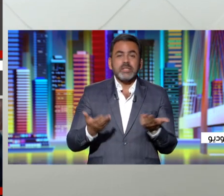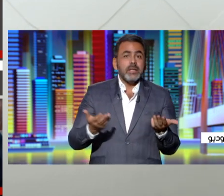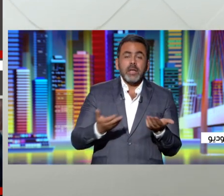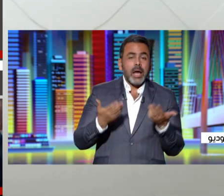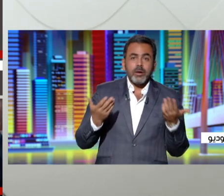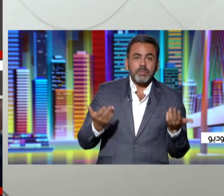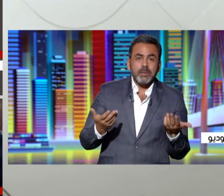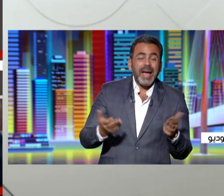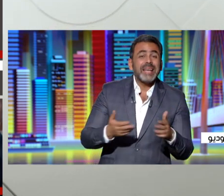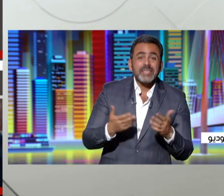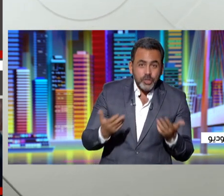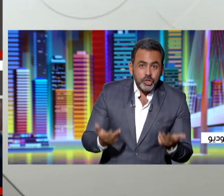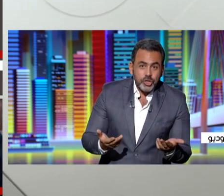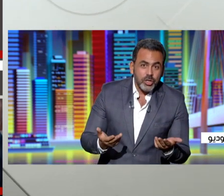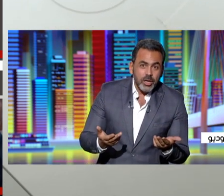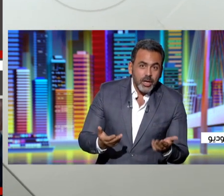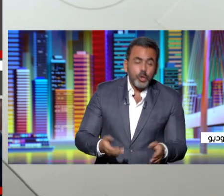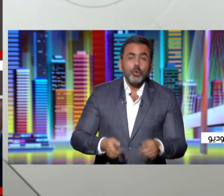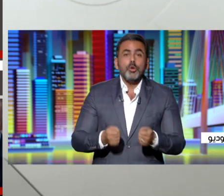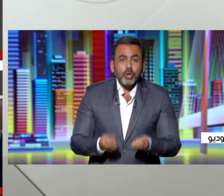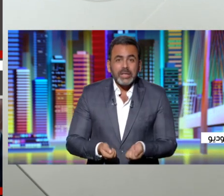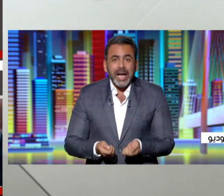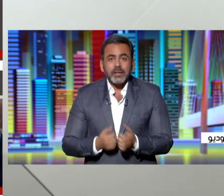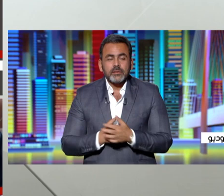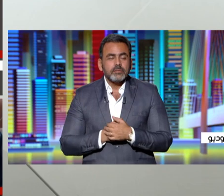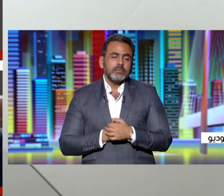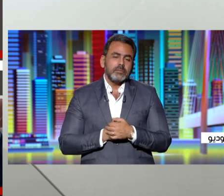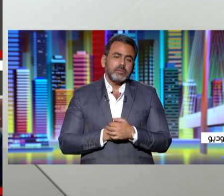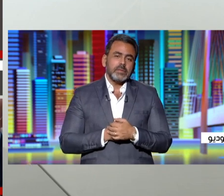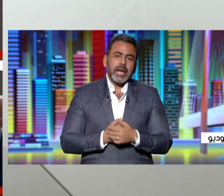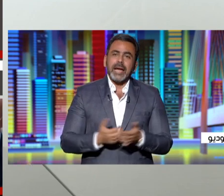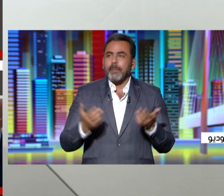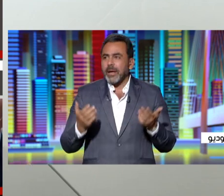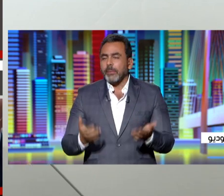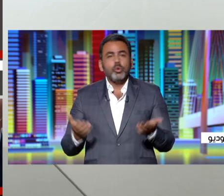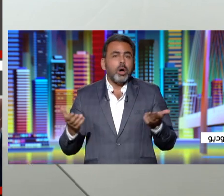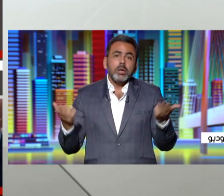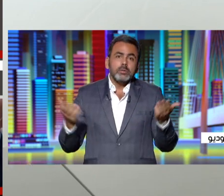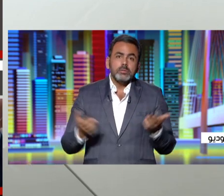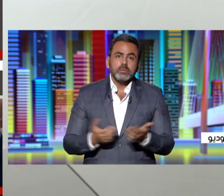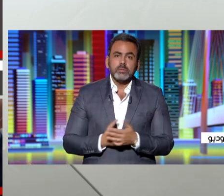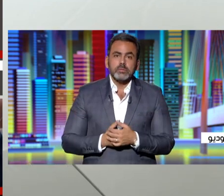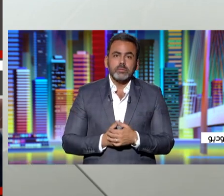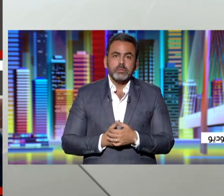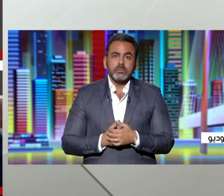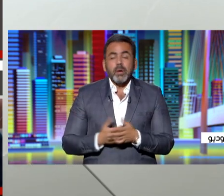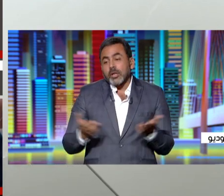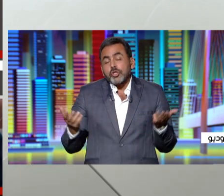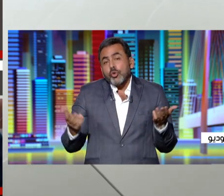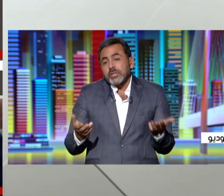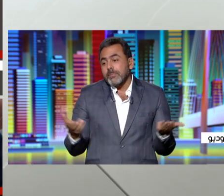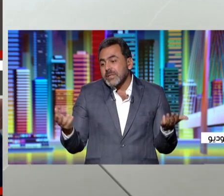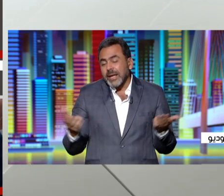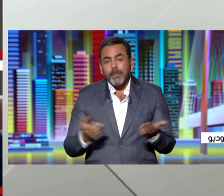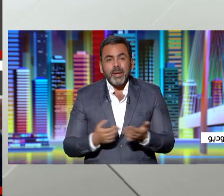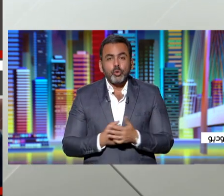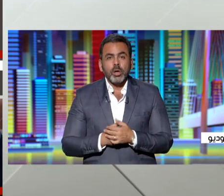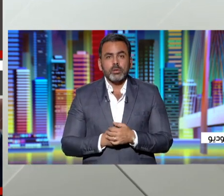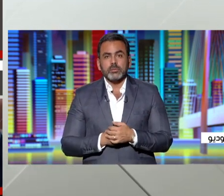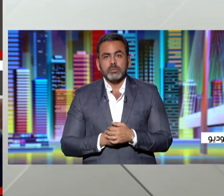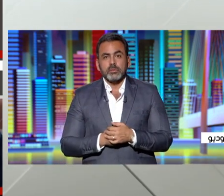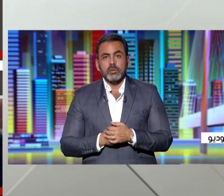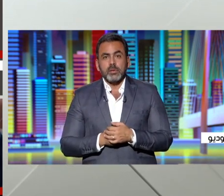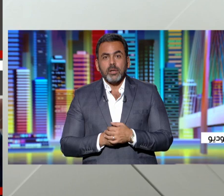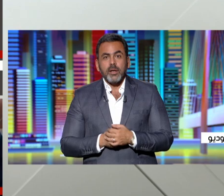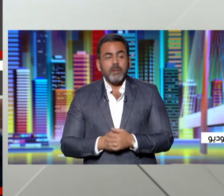طب هو الذهن العربي ما حسش انه بيخدع على ما يبدو اه ماقدرش اجزم بس على ما